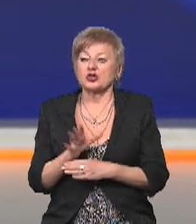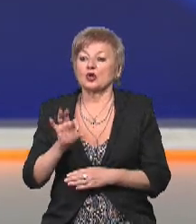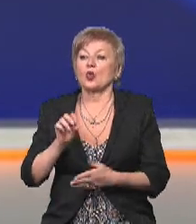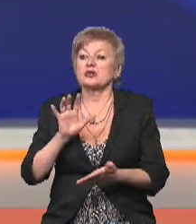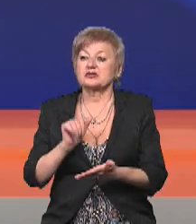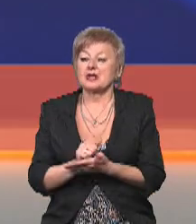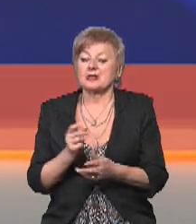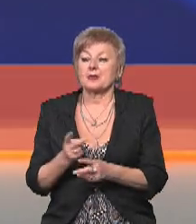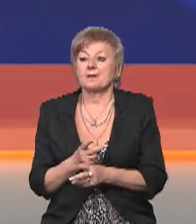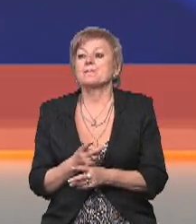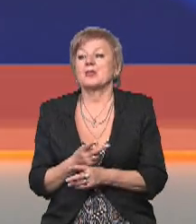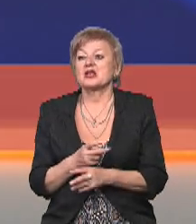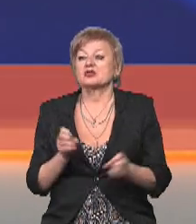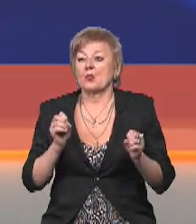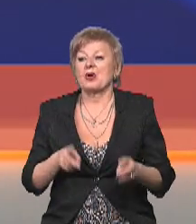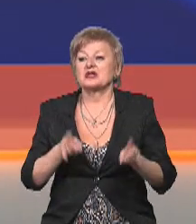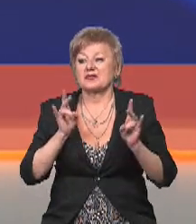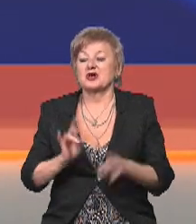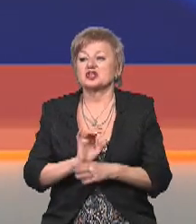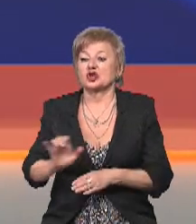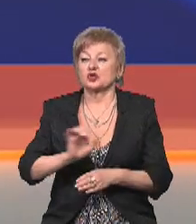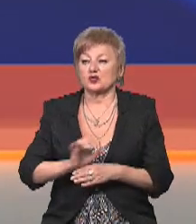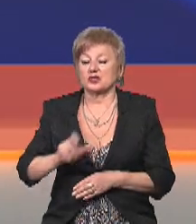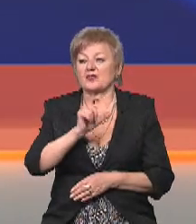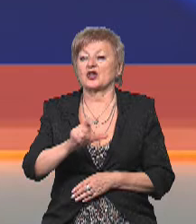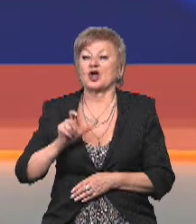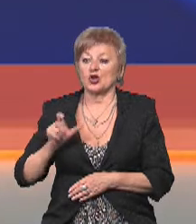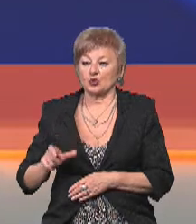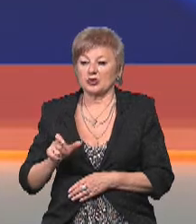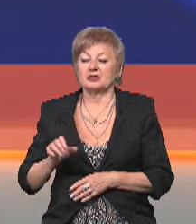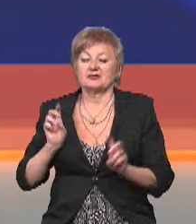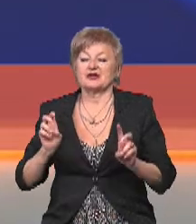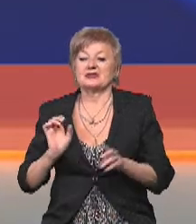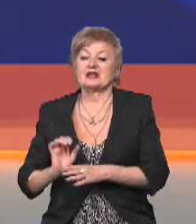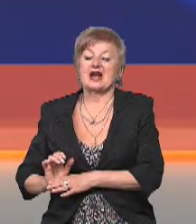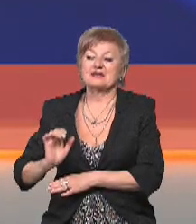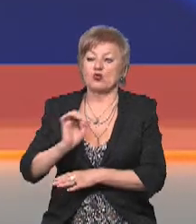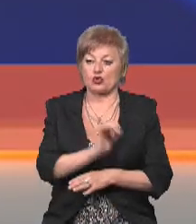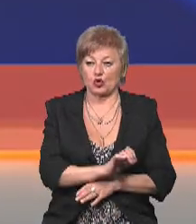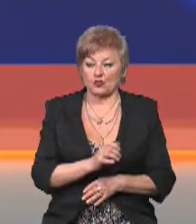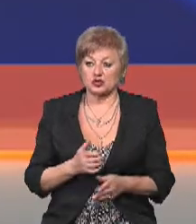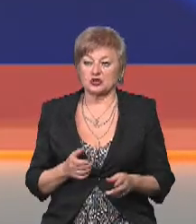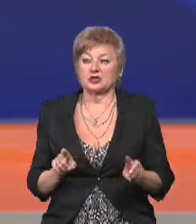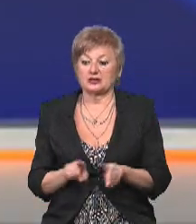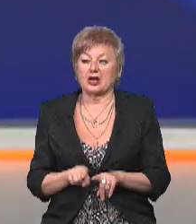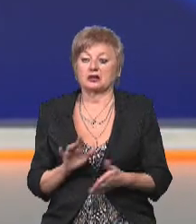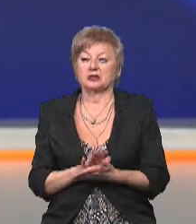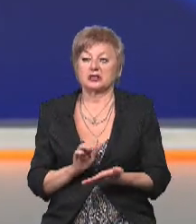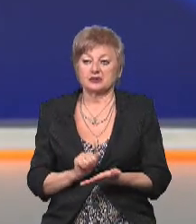занимается безопасной и безаварийной доставкой газа людям. Транспортировщик, так